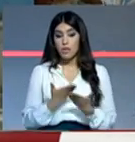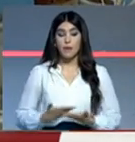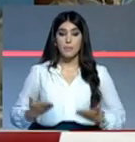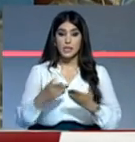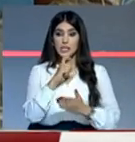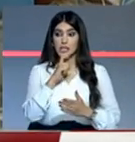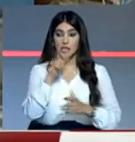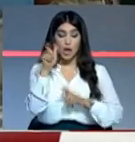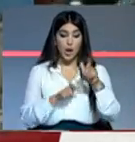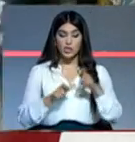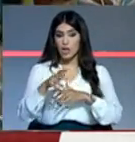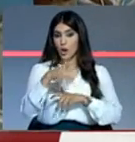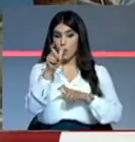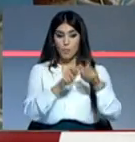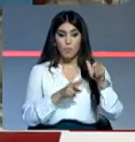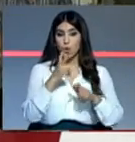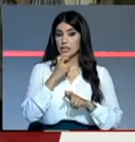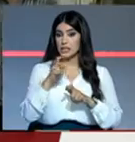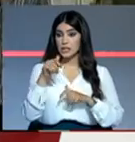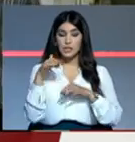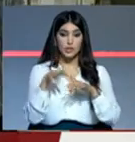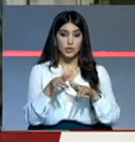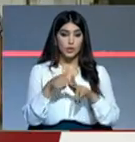ستين من المجتمع المدني